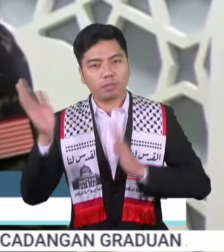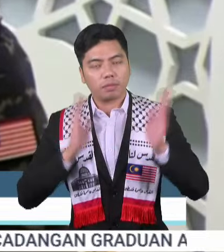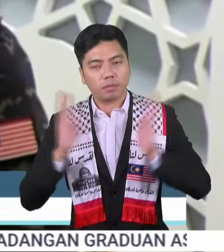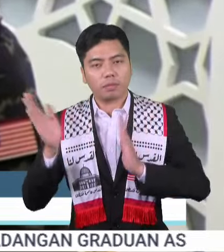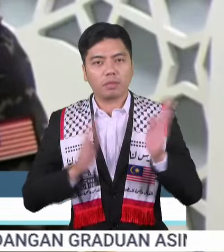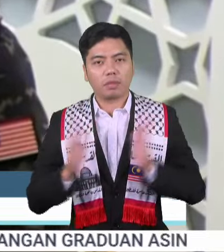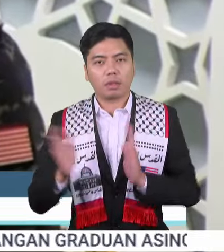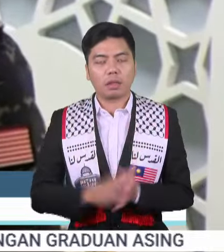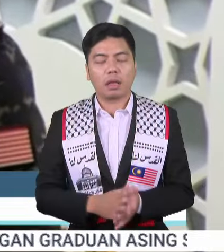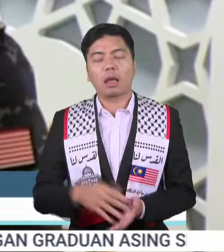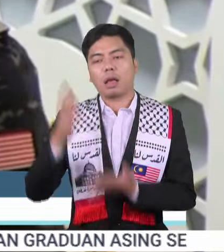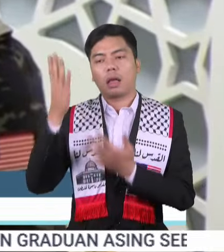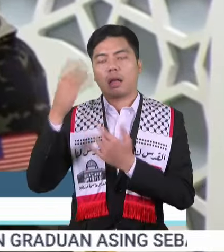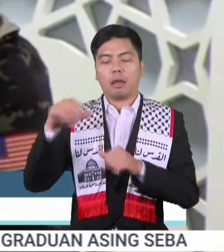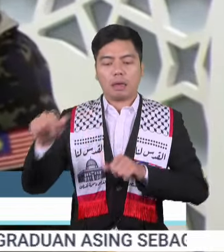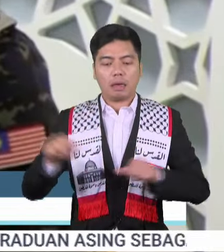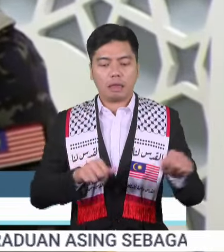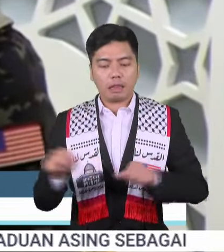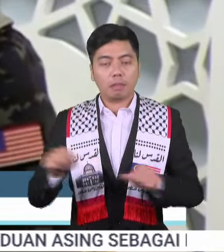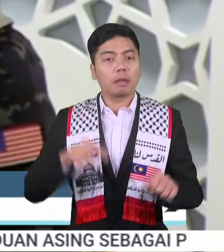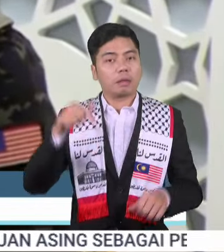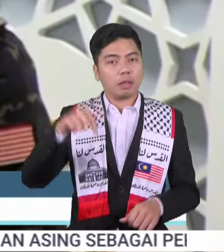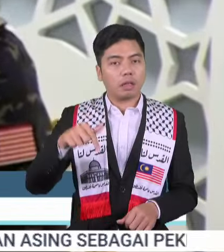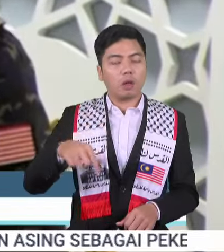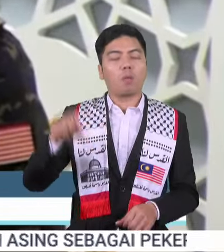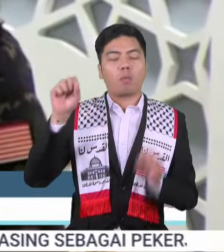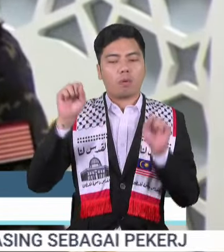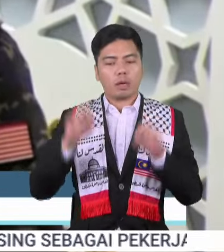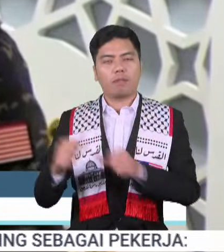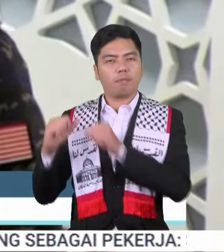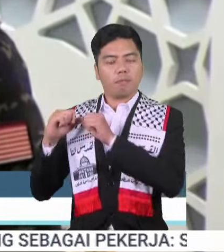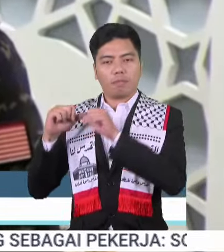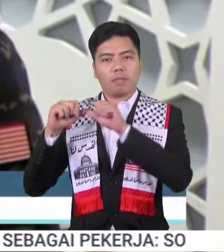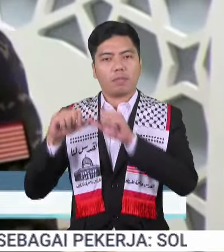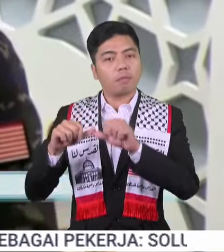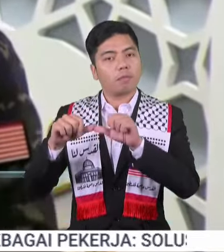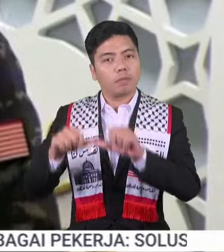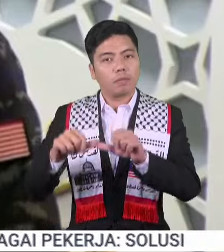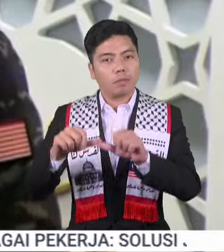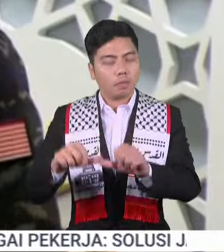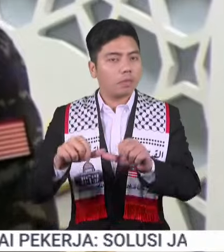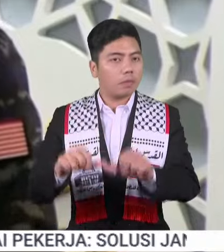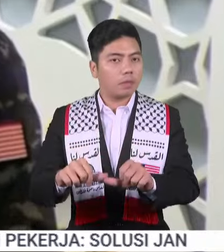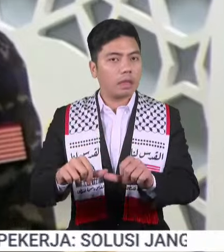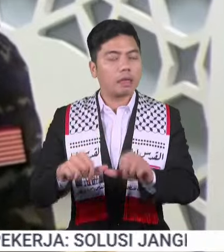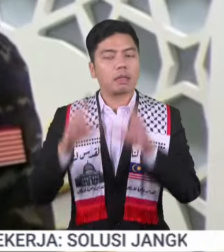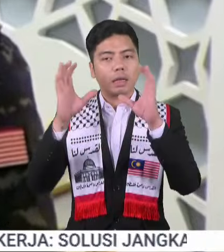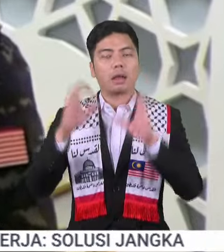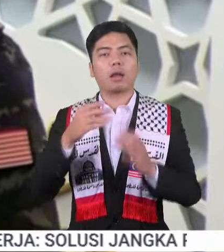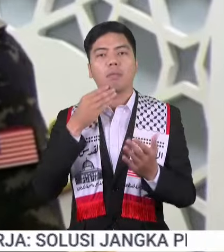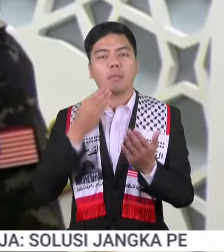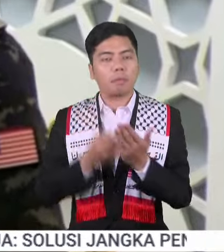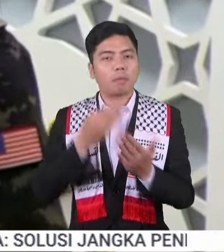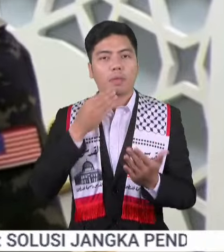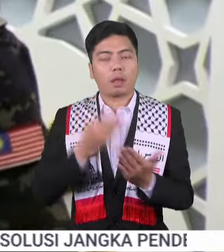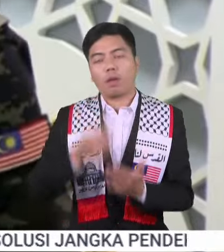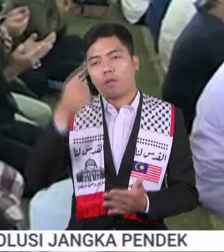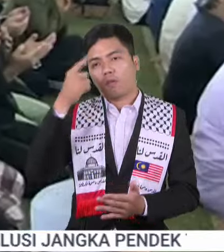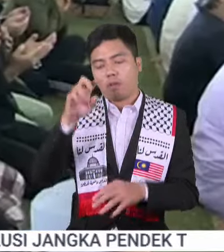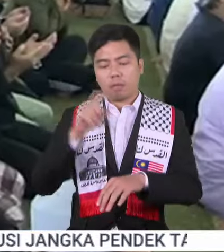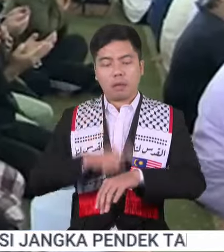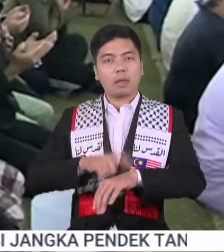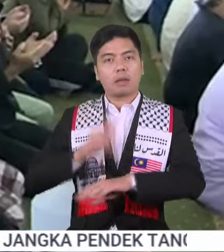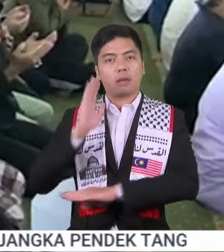agar aktiviti-aktiviti seumpama ini dapat diteruskan secara istiqamah pada masa-masa yang akan